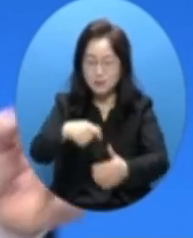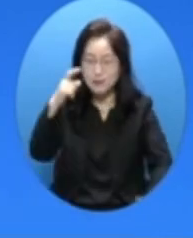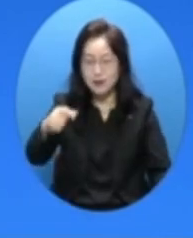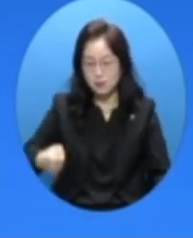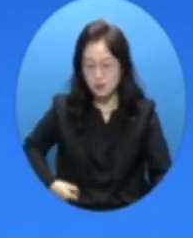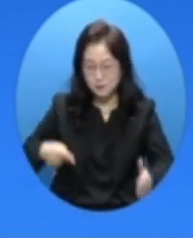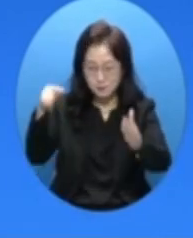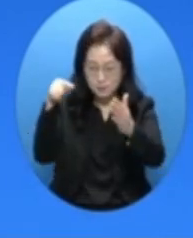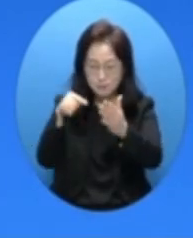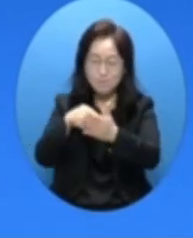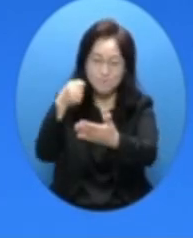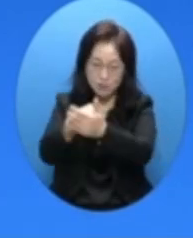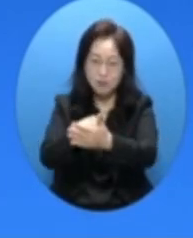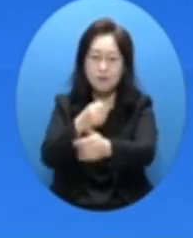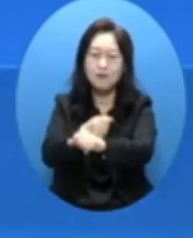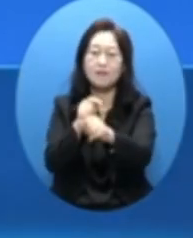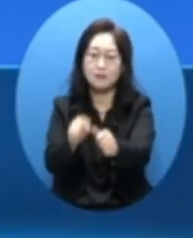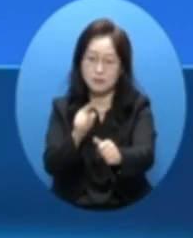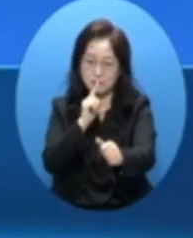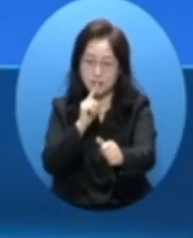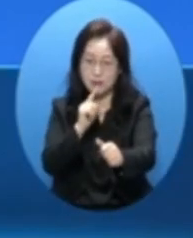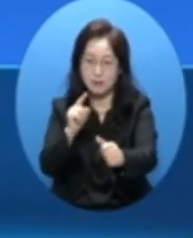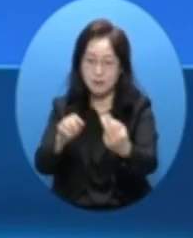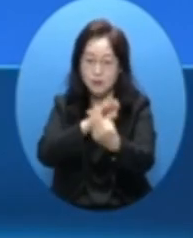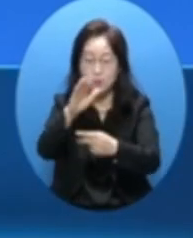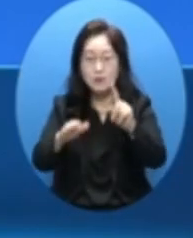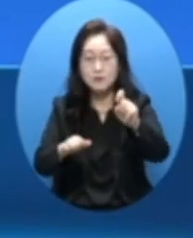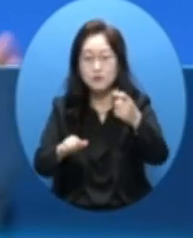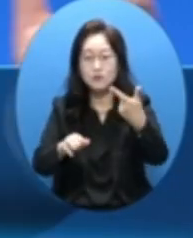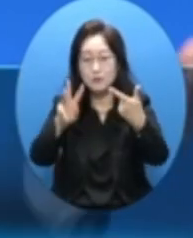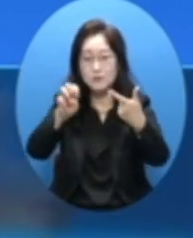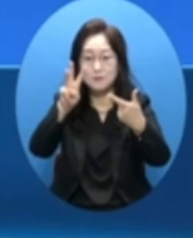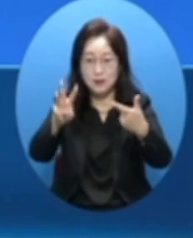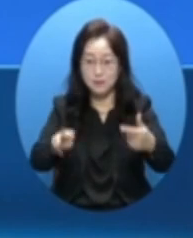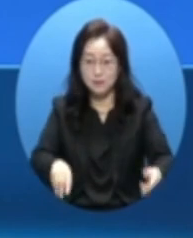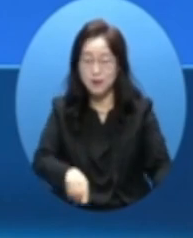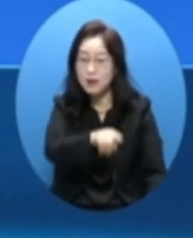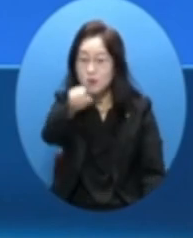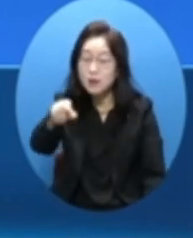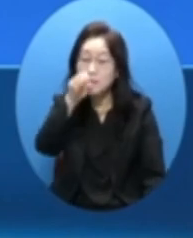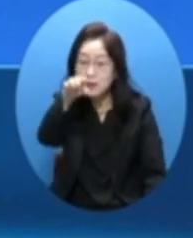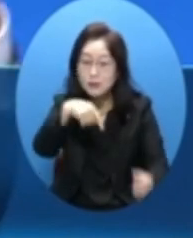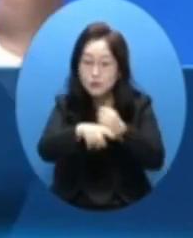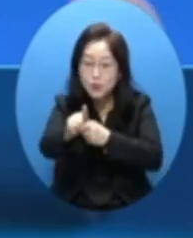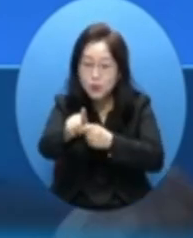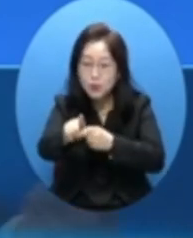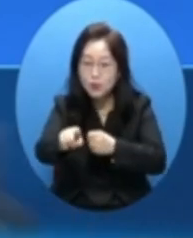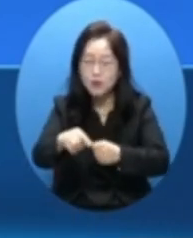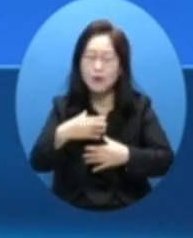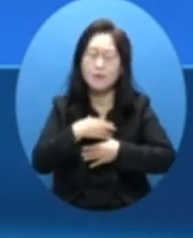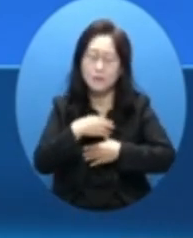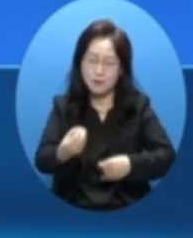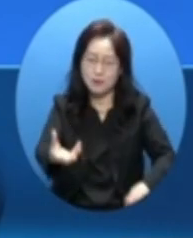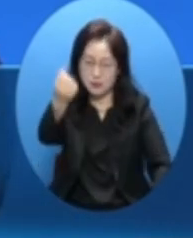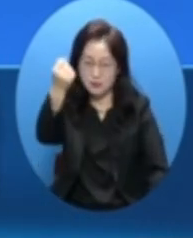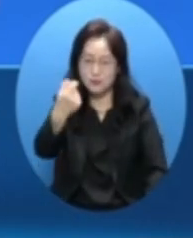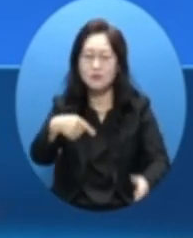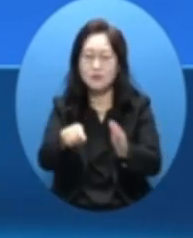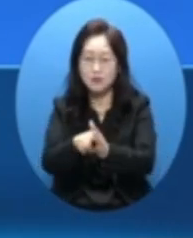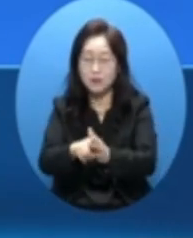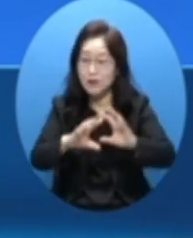강하고 담대하라 요한복음 12장 33절 주님 말씀입니다 이것을 너희에게 이르는 것은 너희로 내 안에서 평안을 누리게 하려 합니다